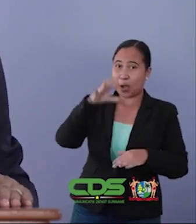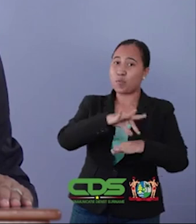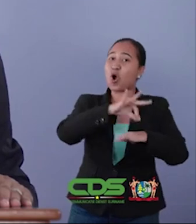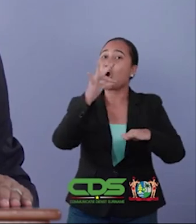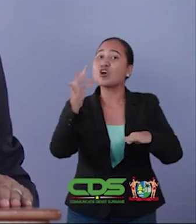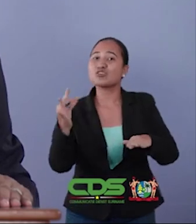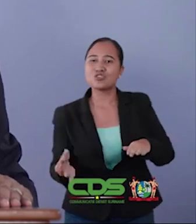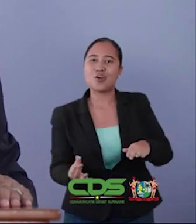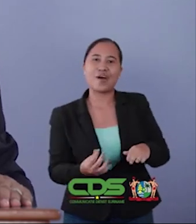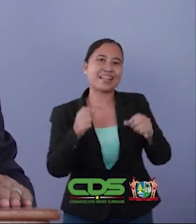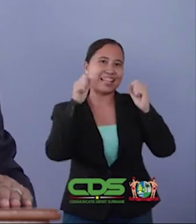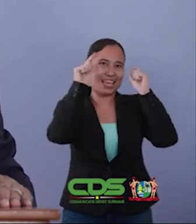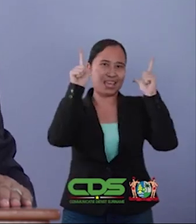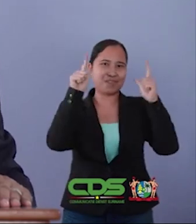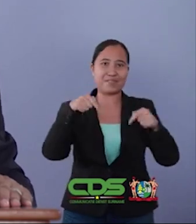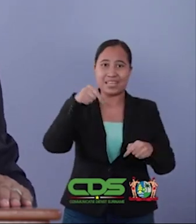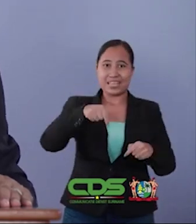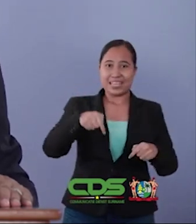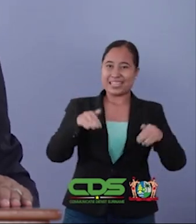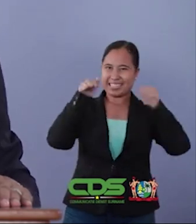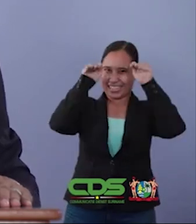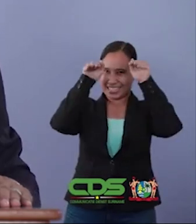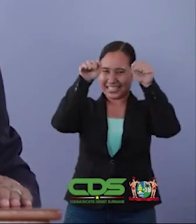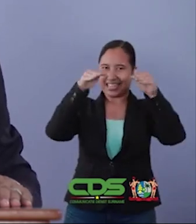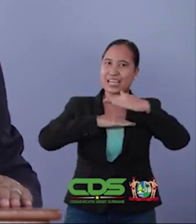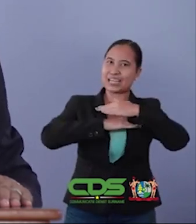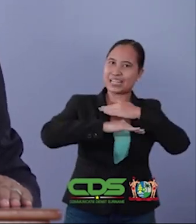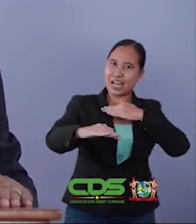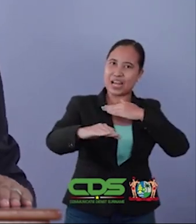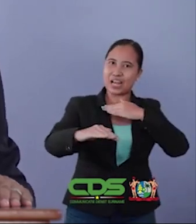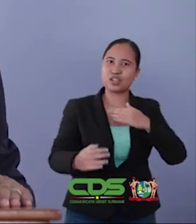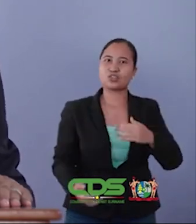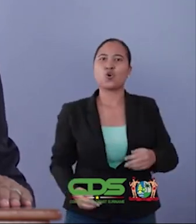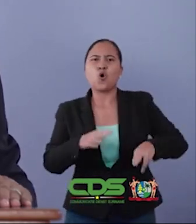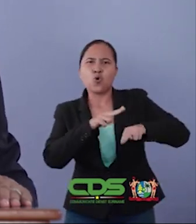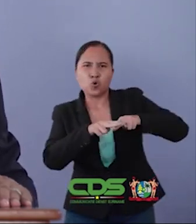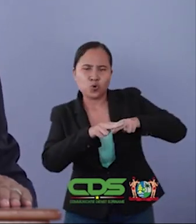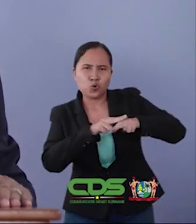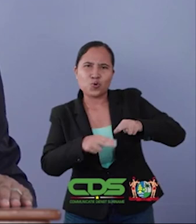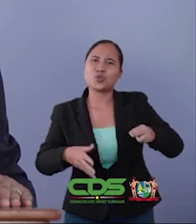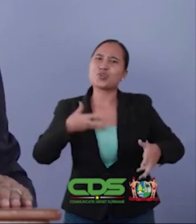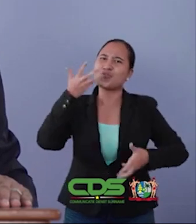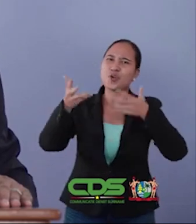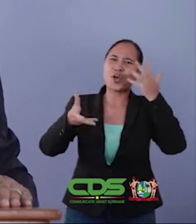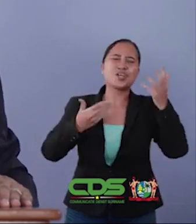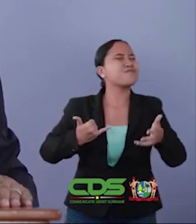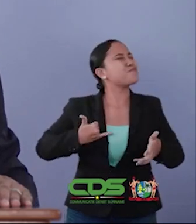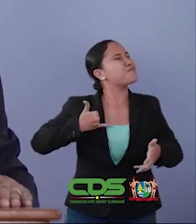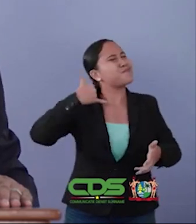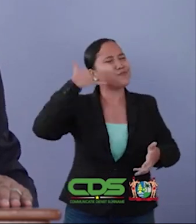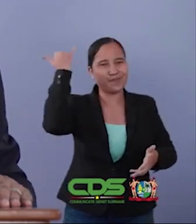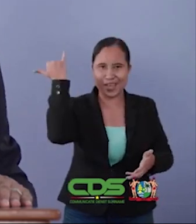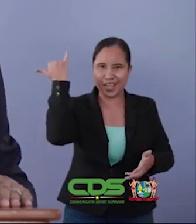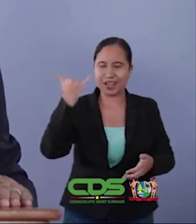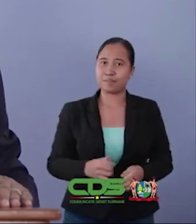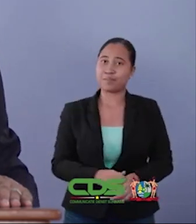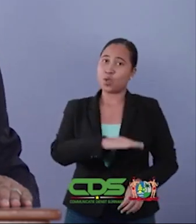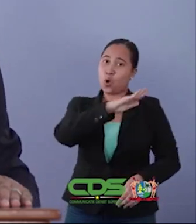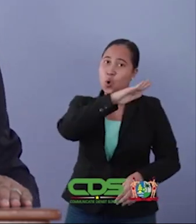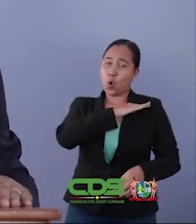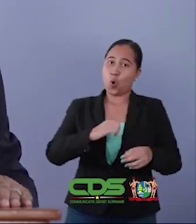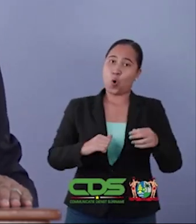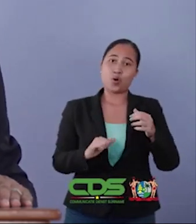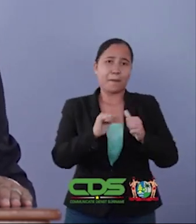In ons gezegend land zijn gezonde groenten en fruit in overvloed aanwezig. Ook het